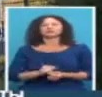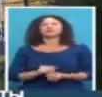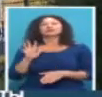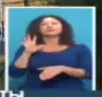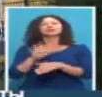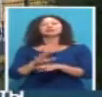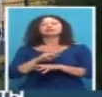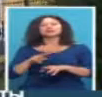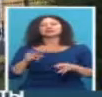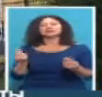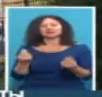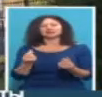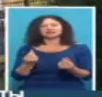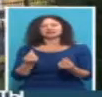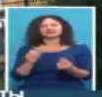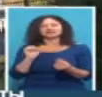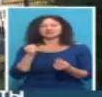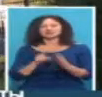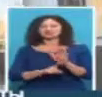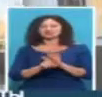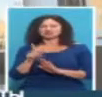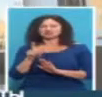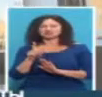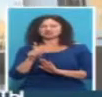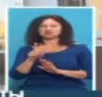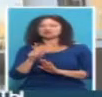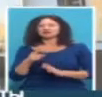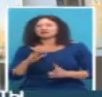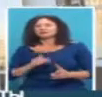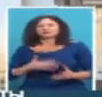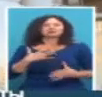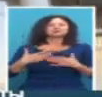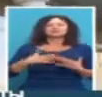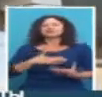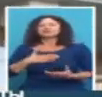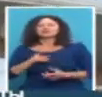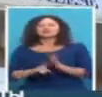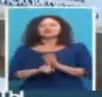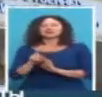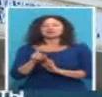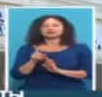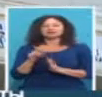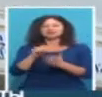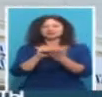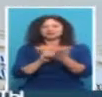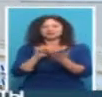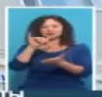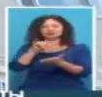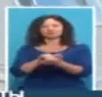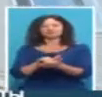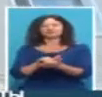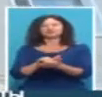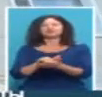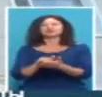Приказ Министерства финансов, вышедший в августе, вызвал ажиотаж среди предпринимателей. Список субъектов, которые должны устанавливать в торговых